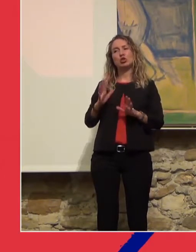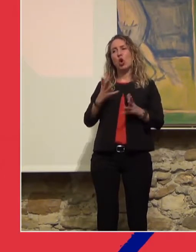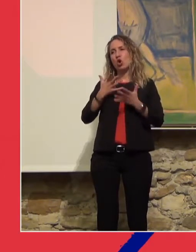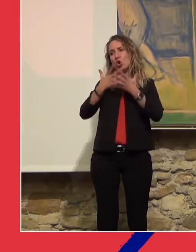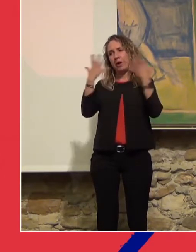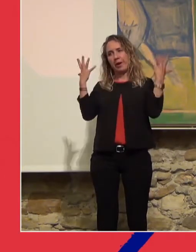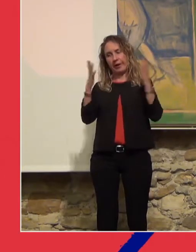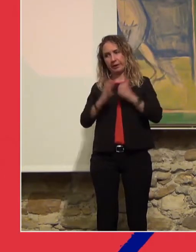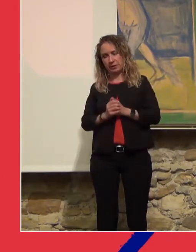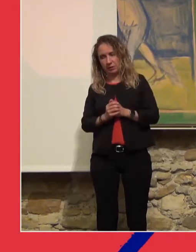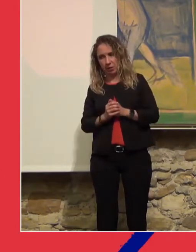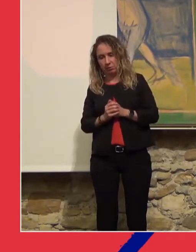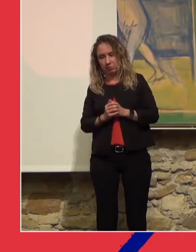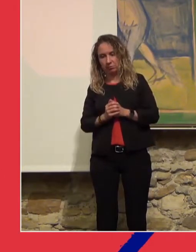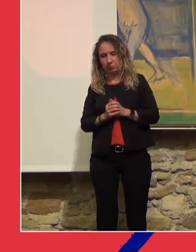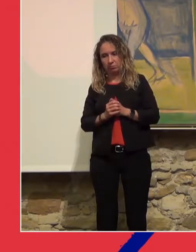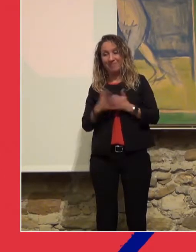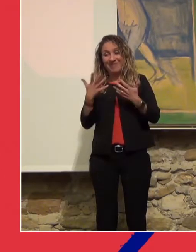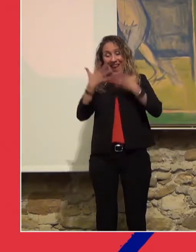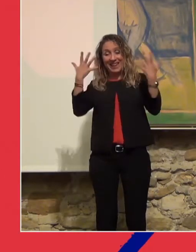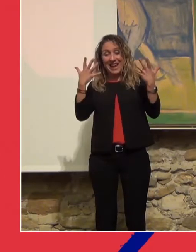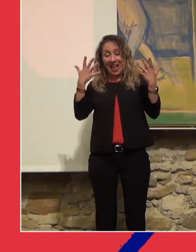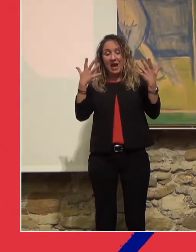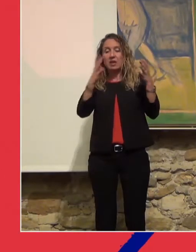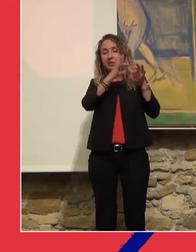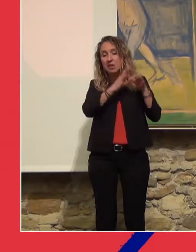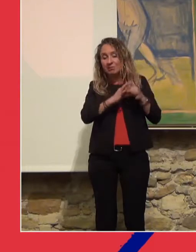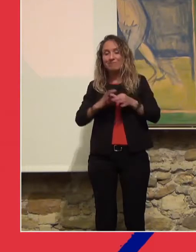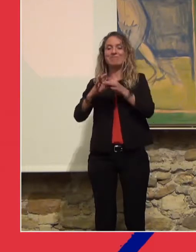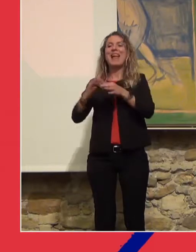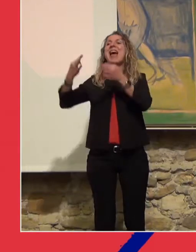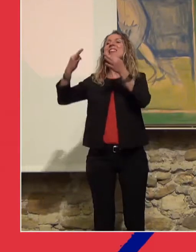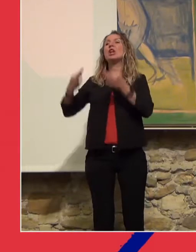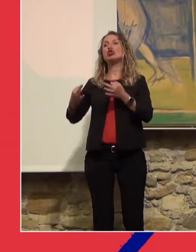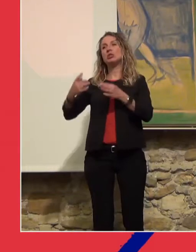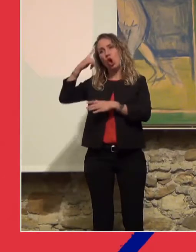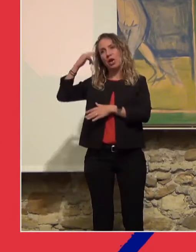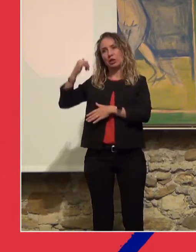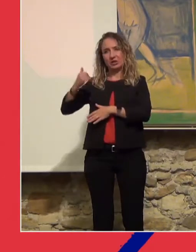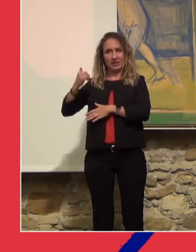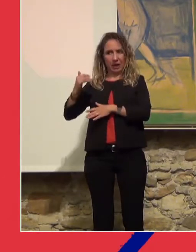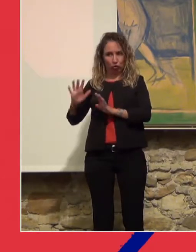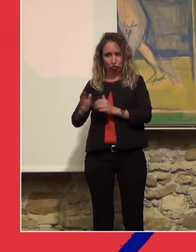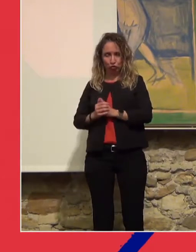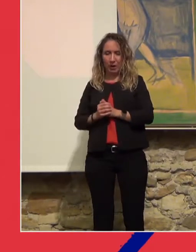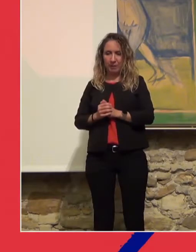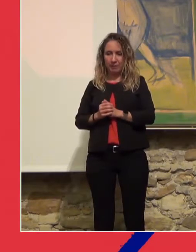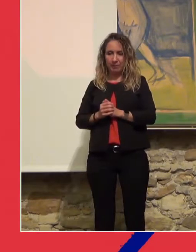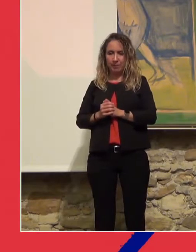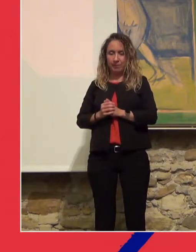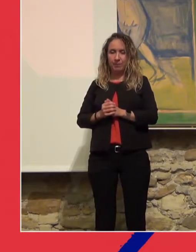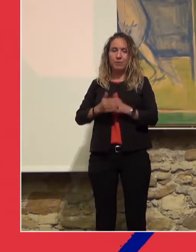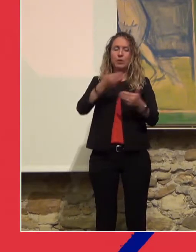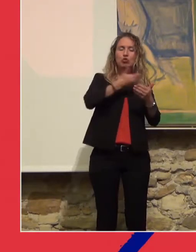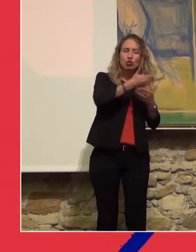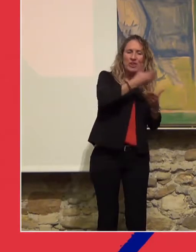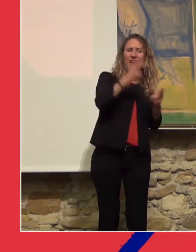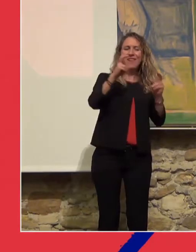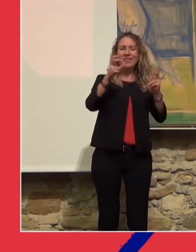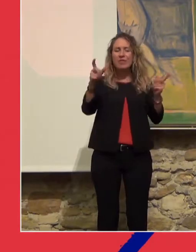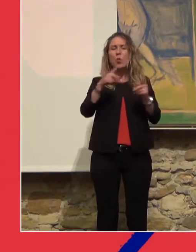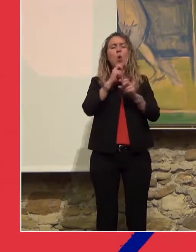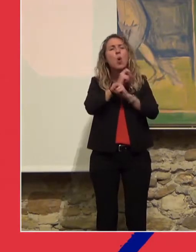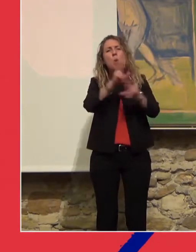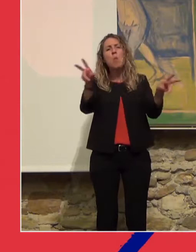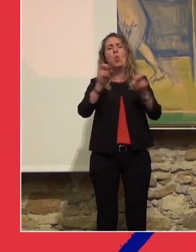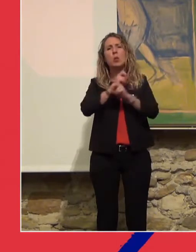ogni decisione ispirata alla saggezza. I mezzi di informazione oggi comunicano l'aumento dei contagi